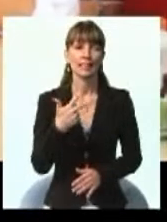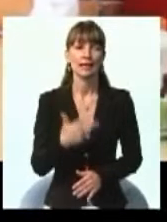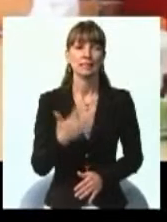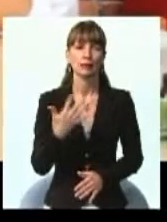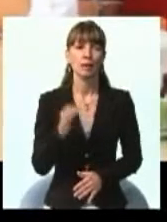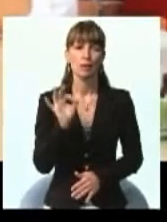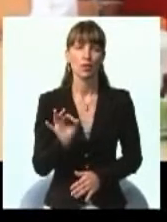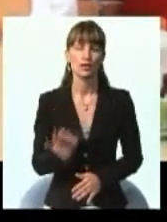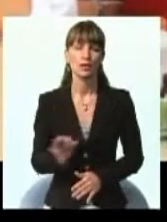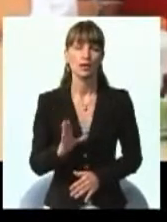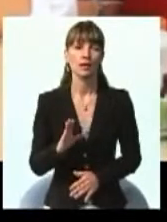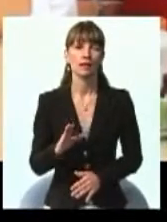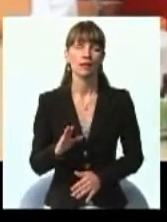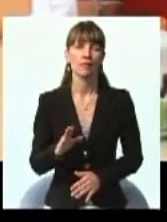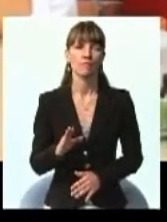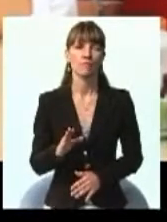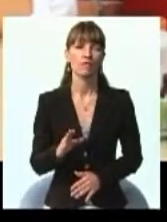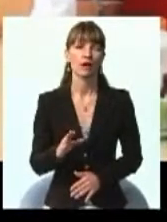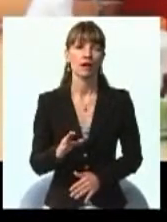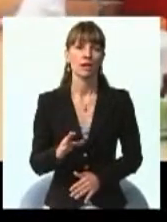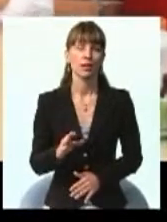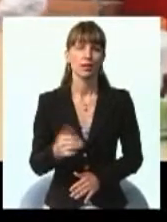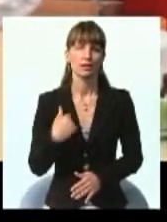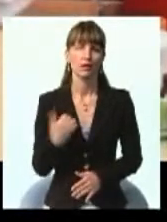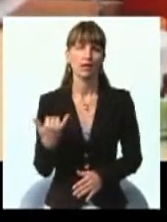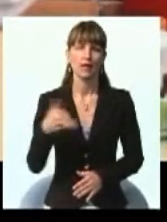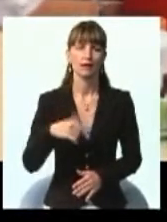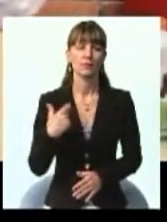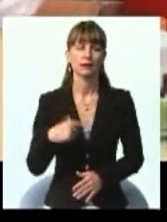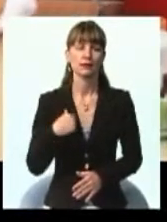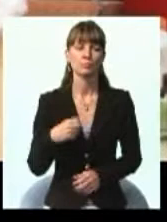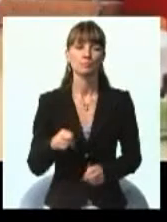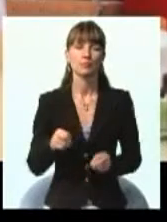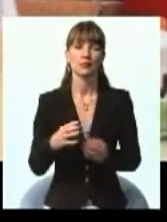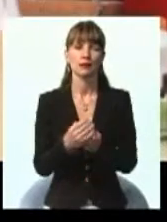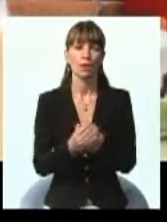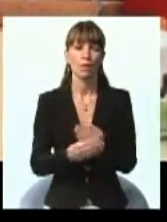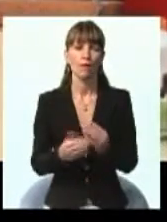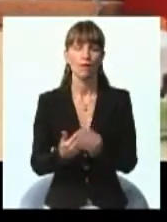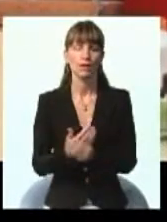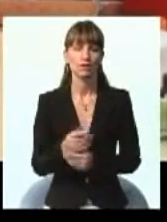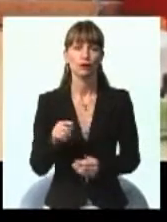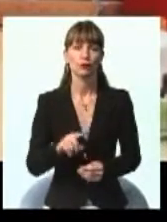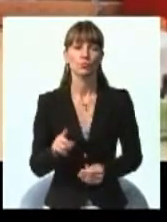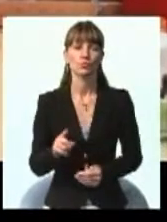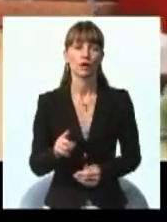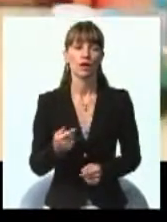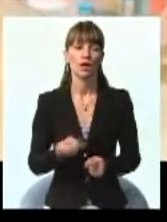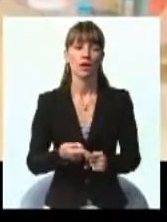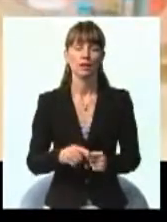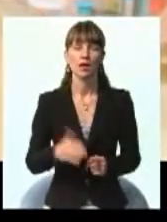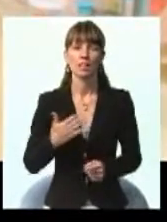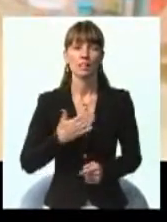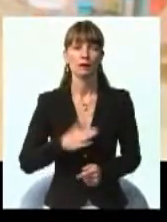35% розчин перекису водню. Я наливаю його сюди, ви бачите, я спеціально одягнув рукавички, тому що не дуже приємно, коли